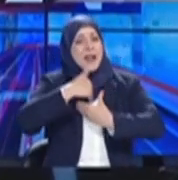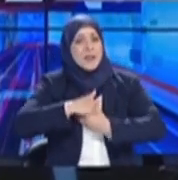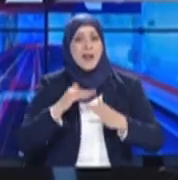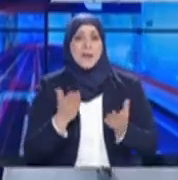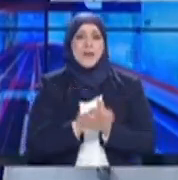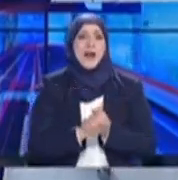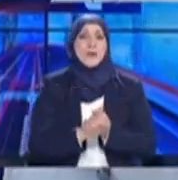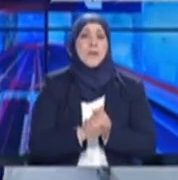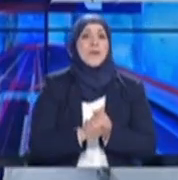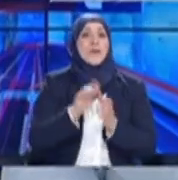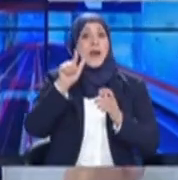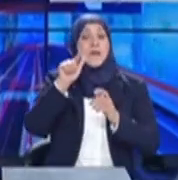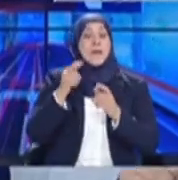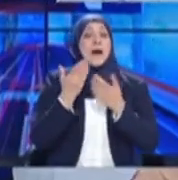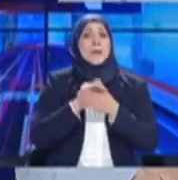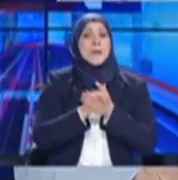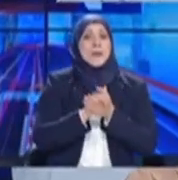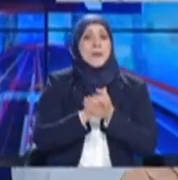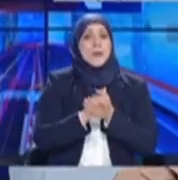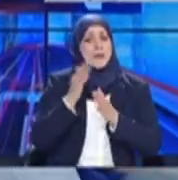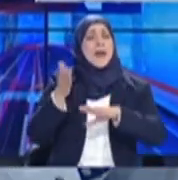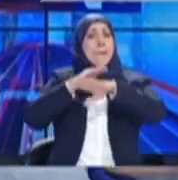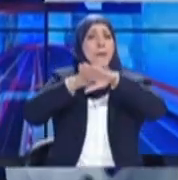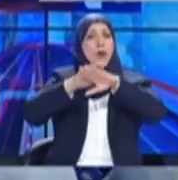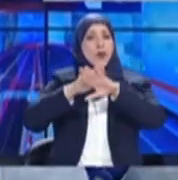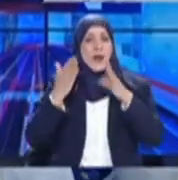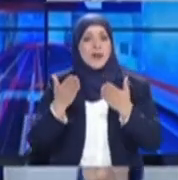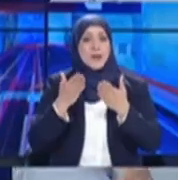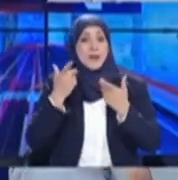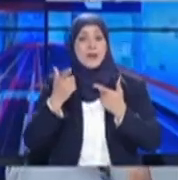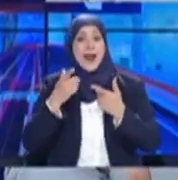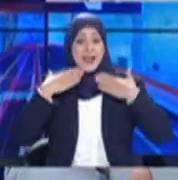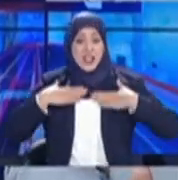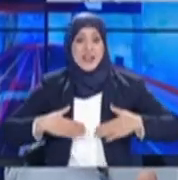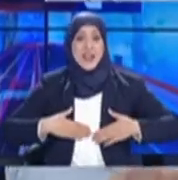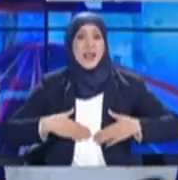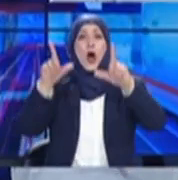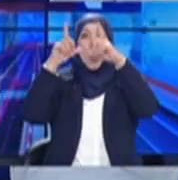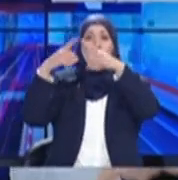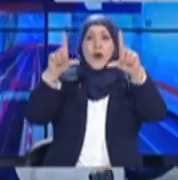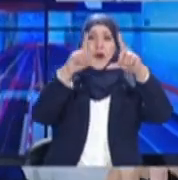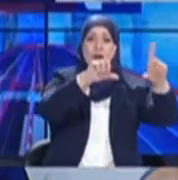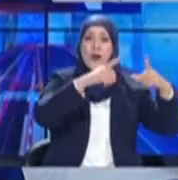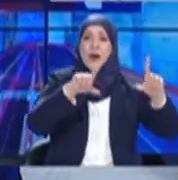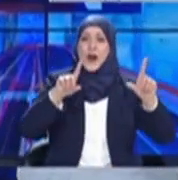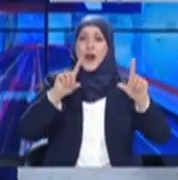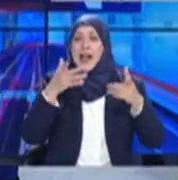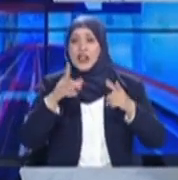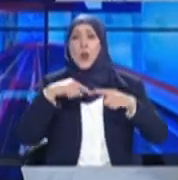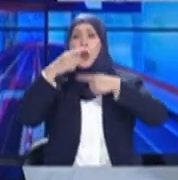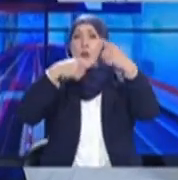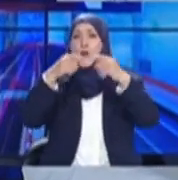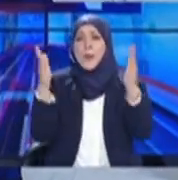الصوت وتشارك الاصوات بهذا المنطق نحرر هذا الجسد من السجن اليومي